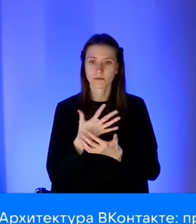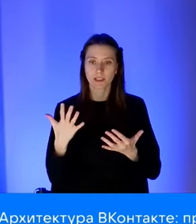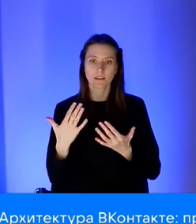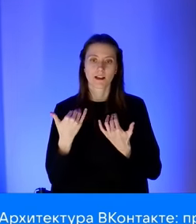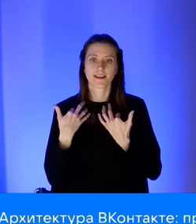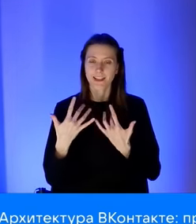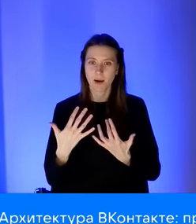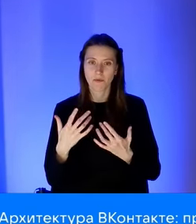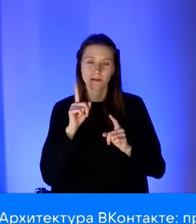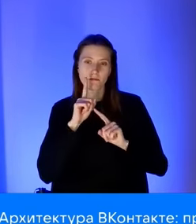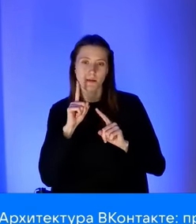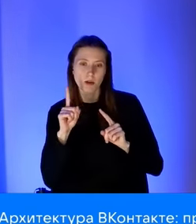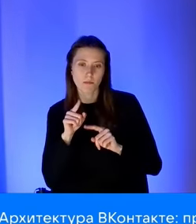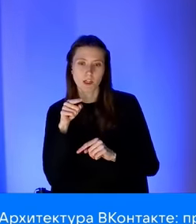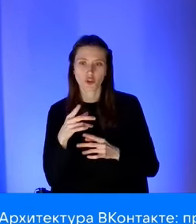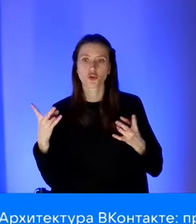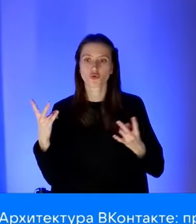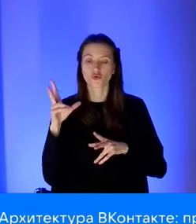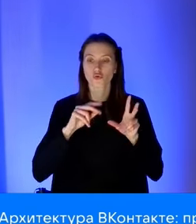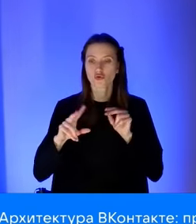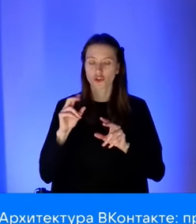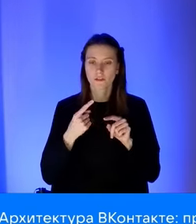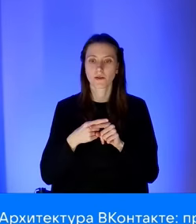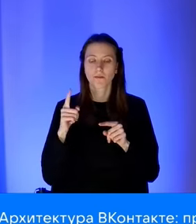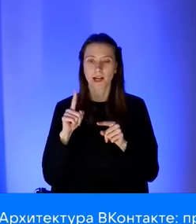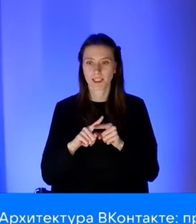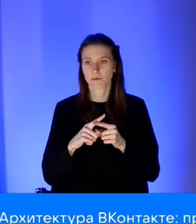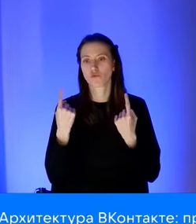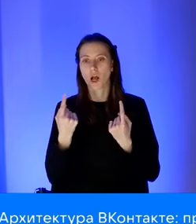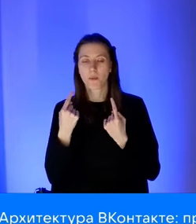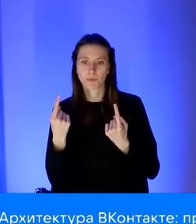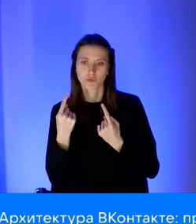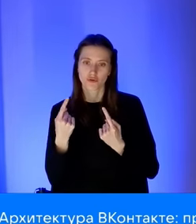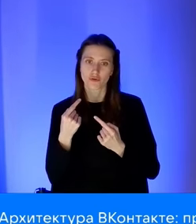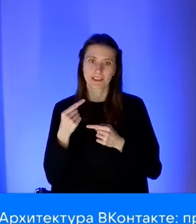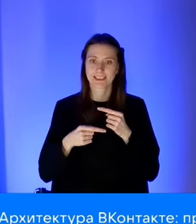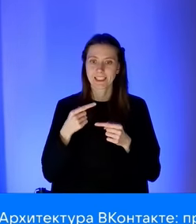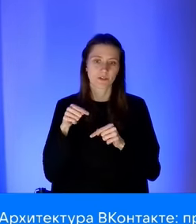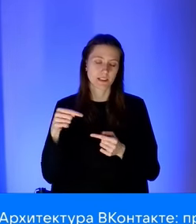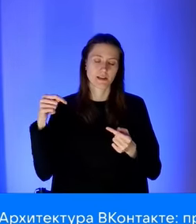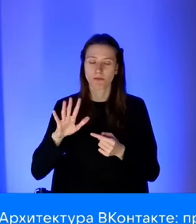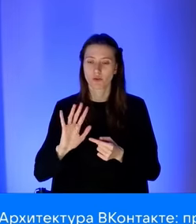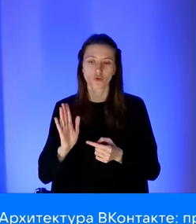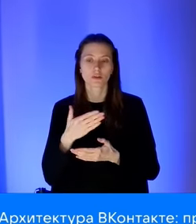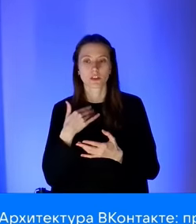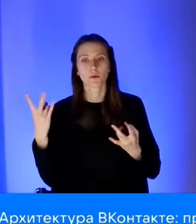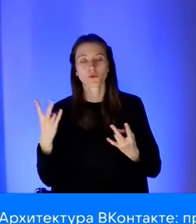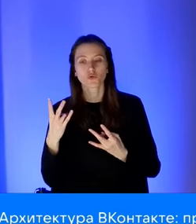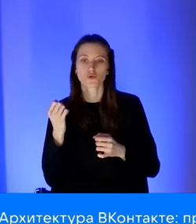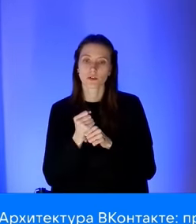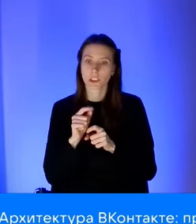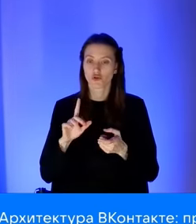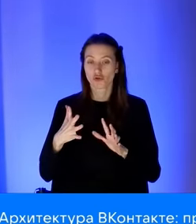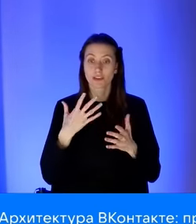специфичных которые необходимо учесть и поэтому стандартные средства здесь не подходят и нам нужно делать что-то